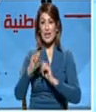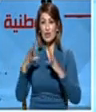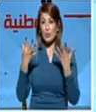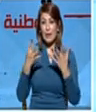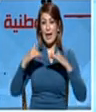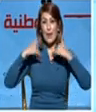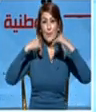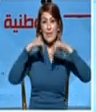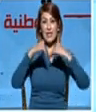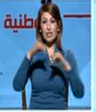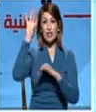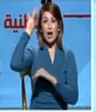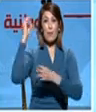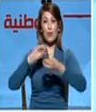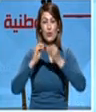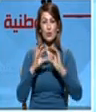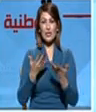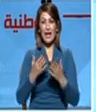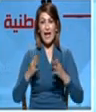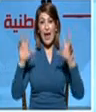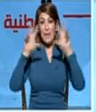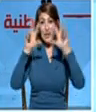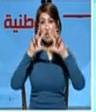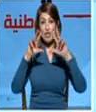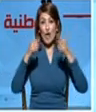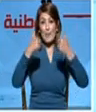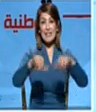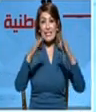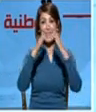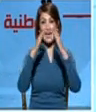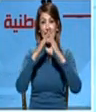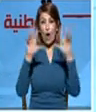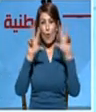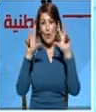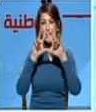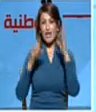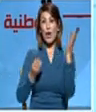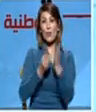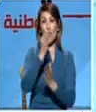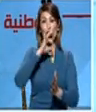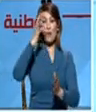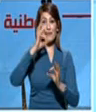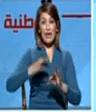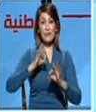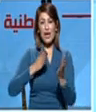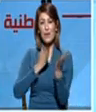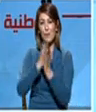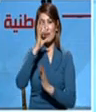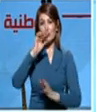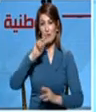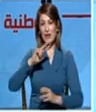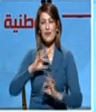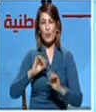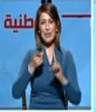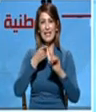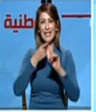التونسي ذلك الوطنيه تعطيك الشيخ وان شاء الله صحيح معنا اه من خلال من